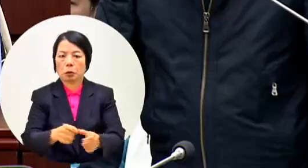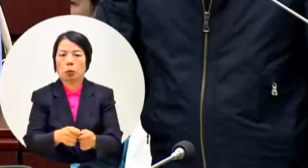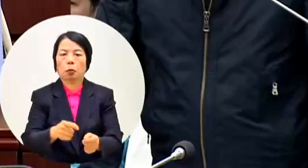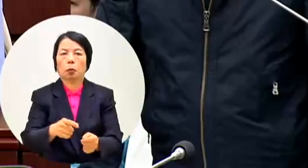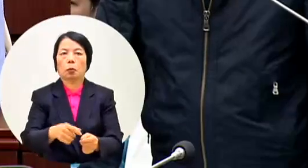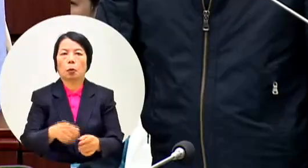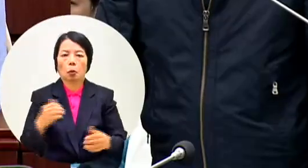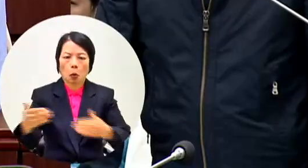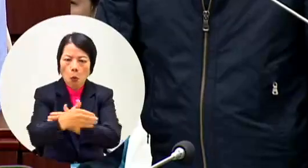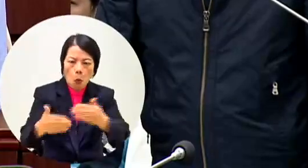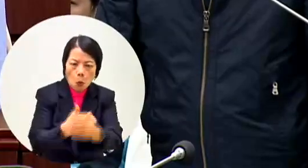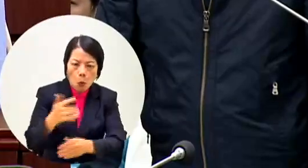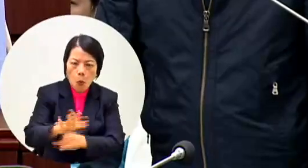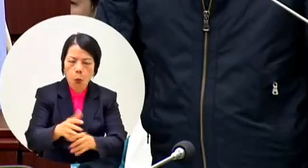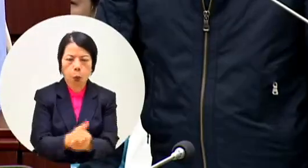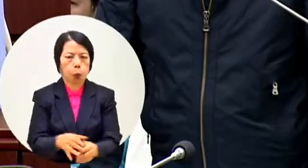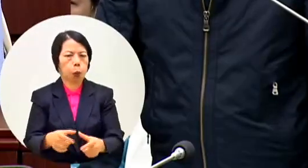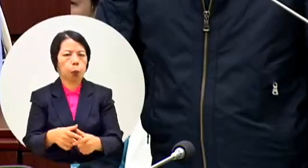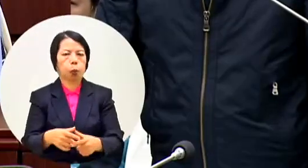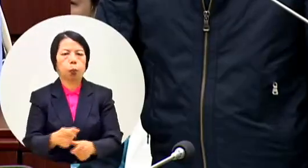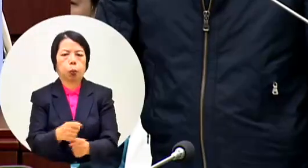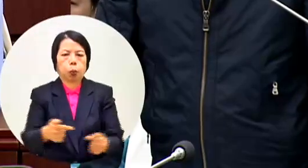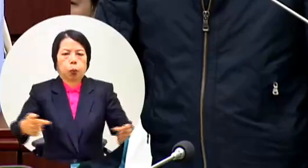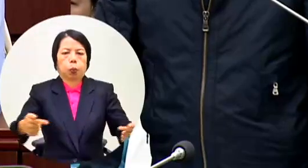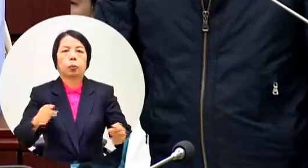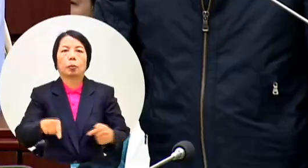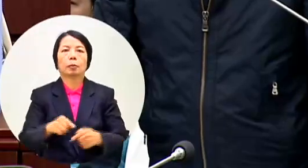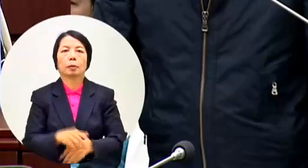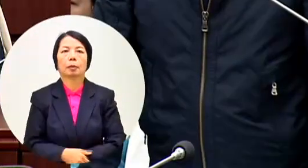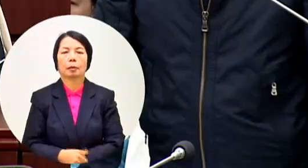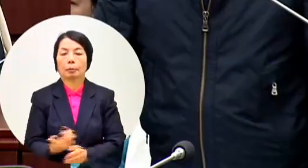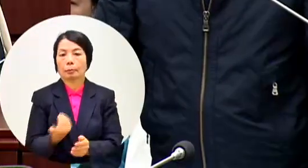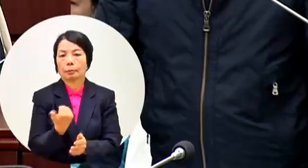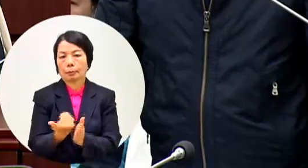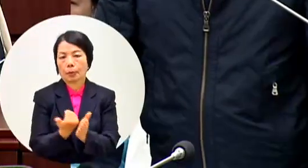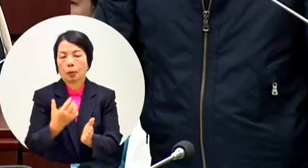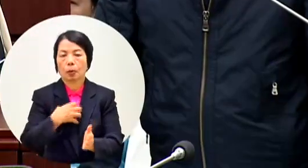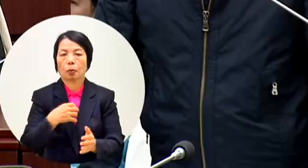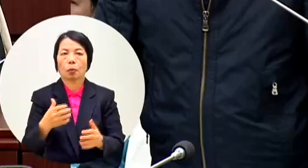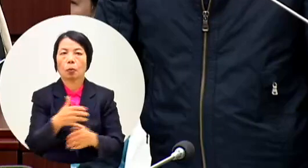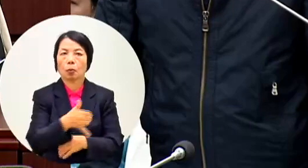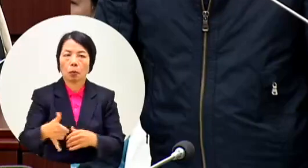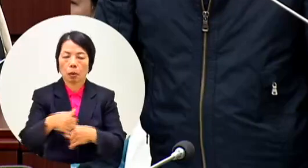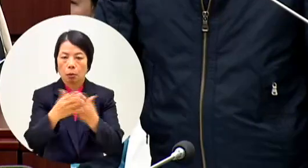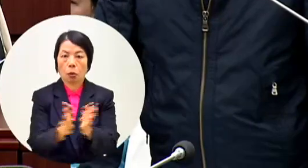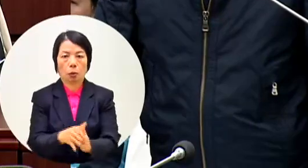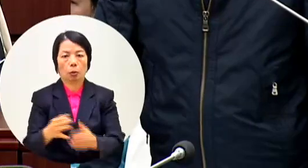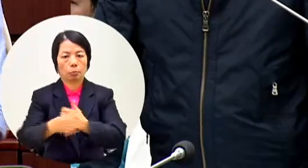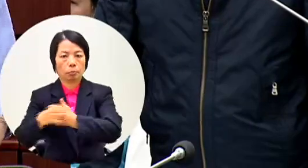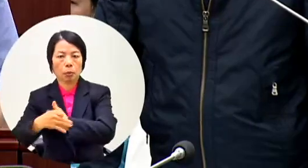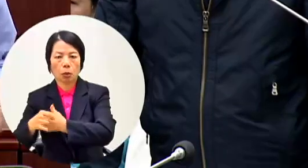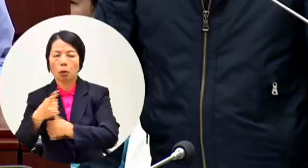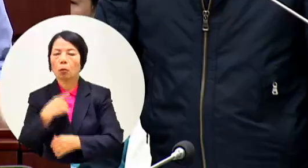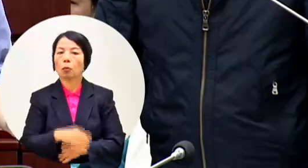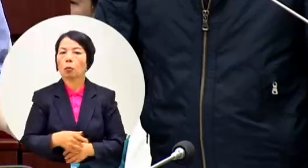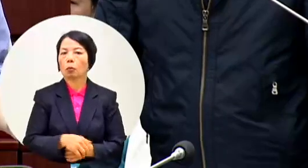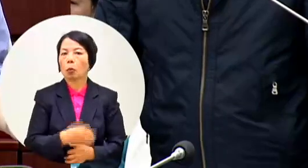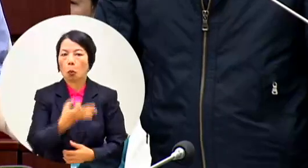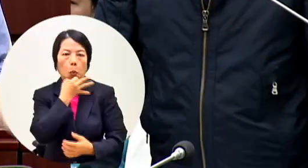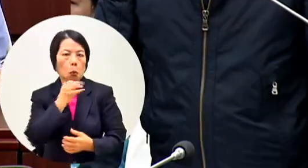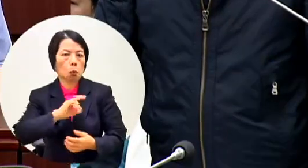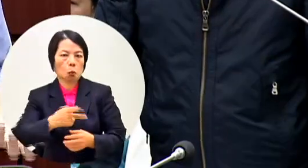你都要跟吴议员立功，这容许实验，我不怕做错，我怕什么？我怕大家都